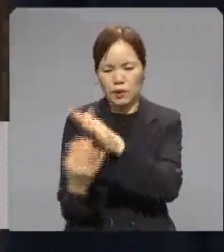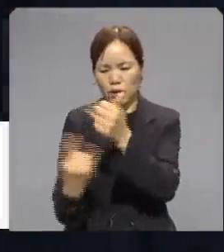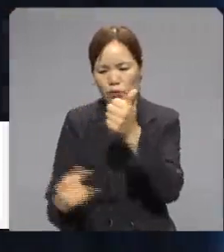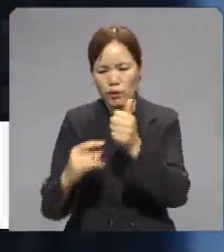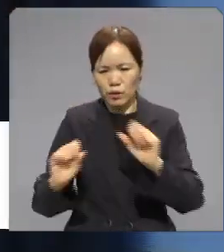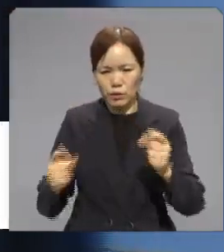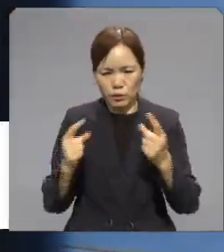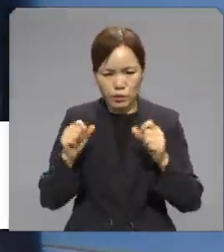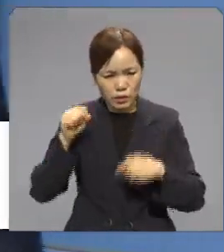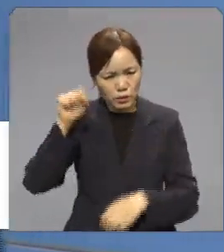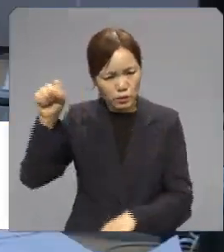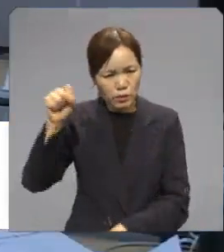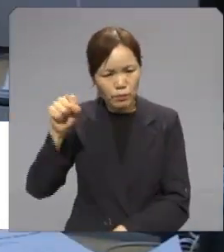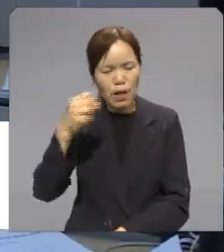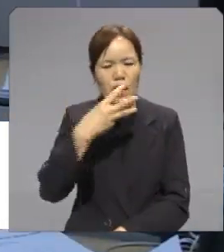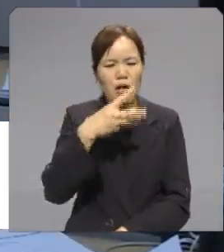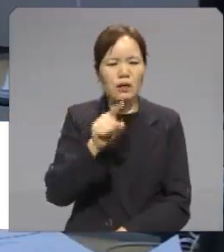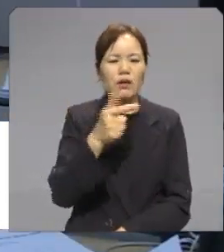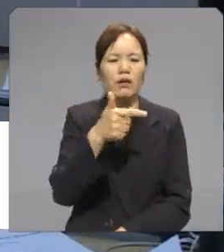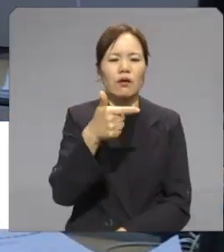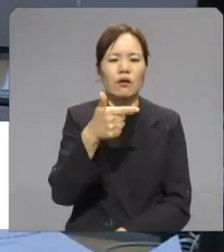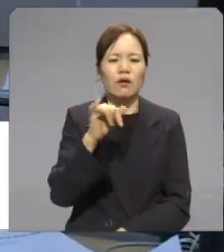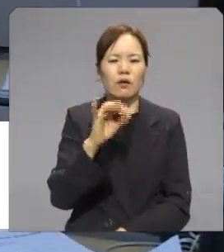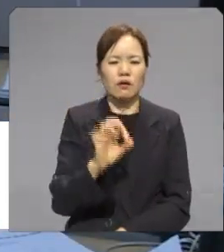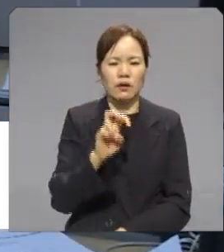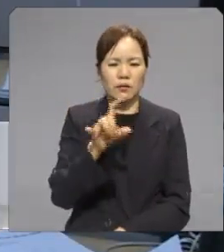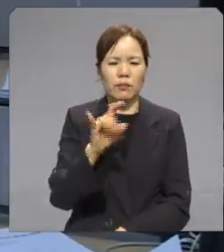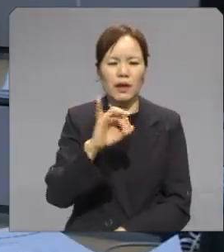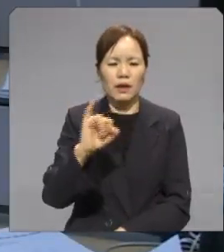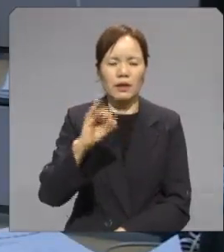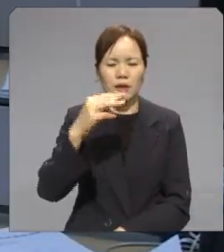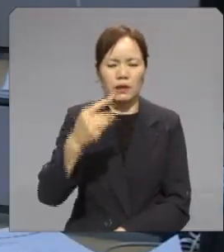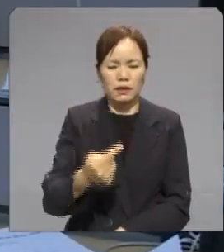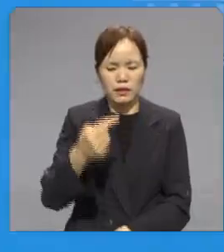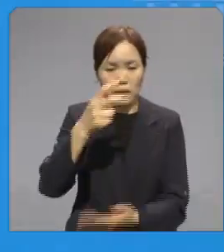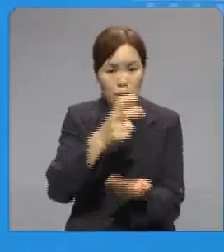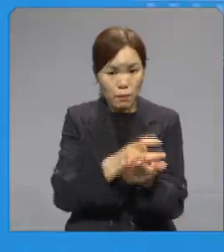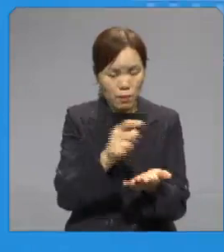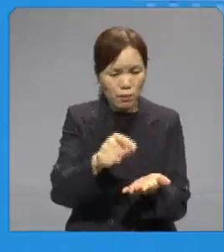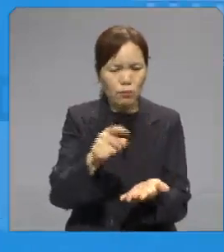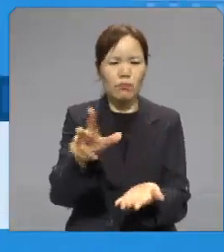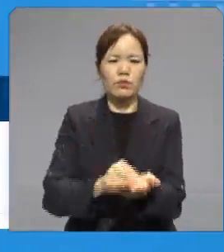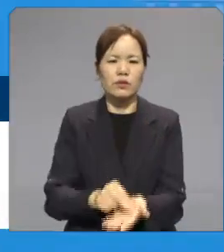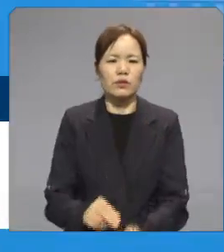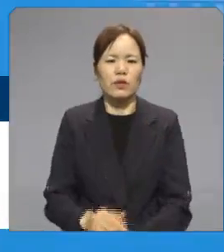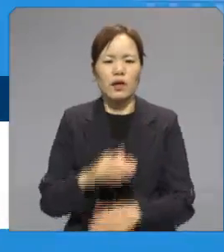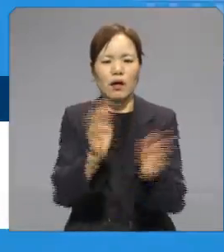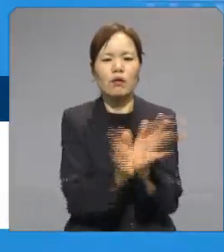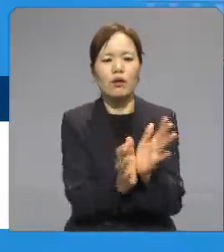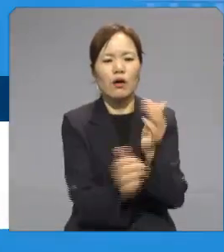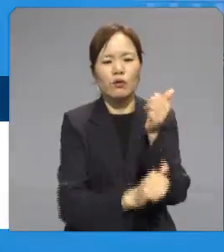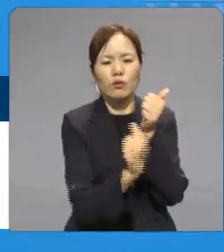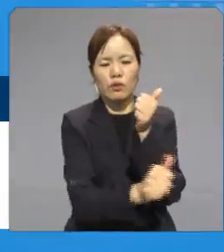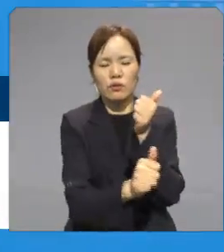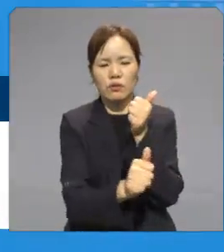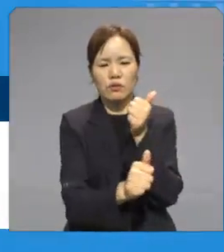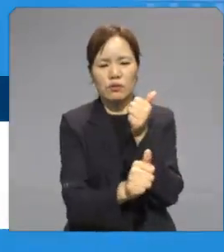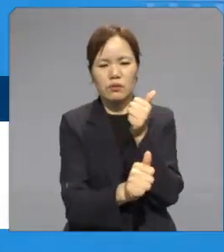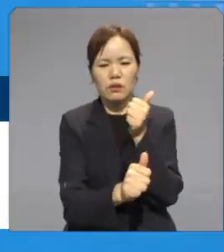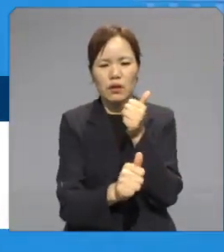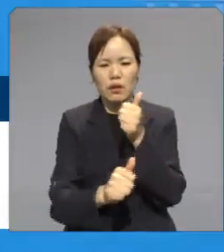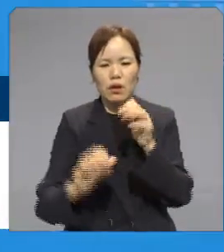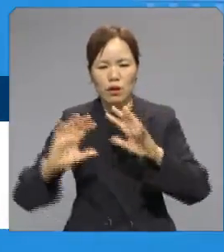동반 출마하는 이른바 러닝메이트 제가 논란이 됐습니다 당협 위원장이나 국회의원은